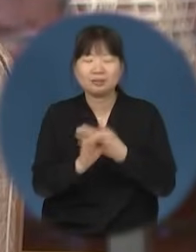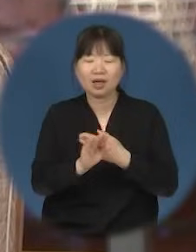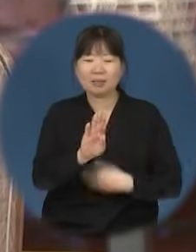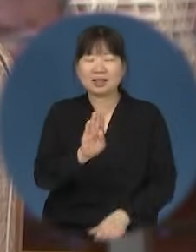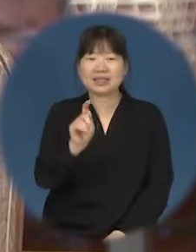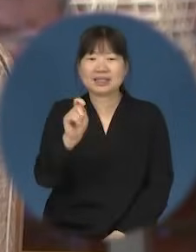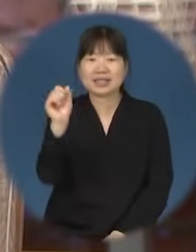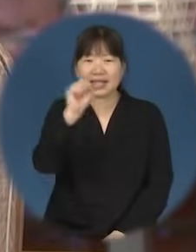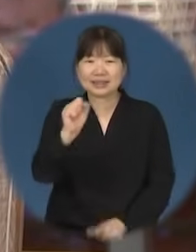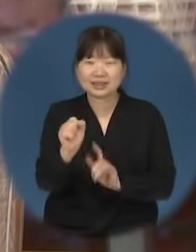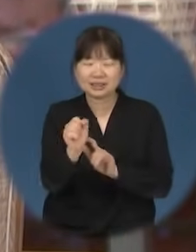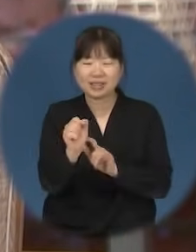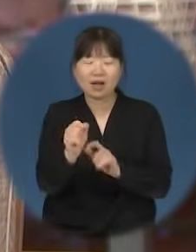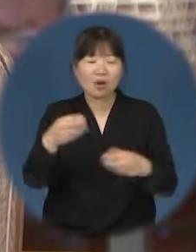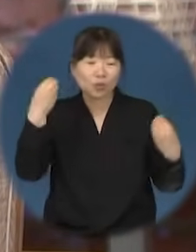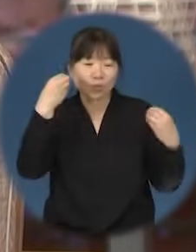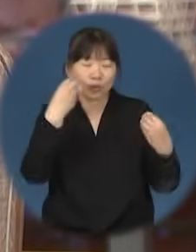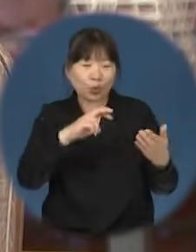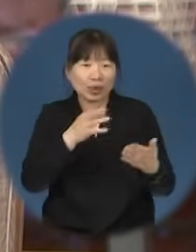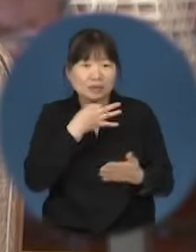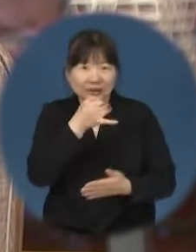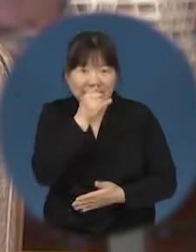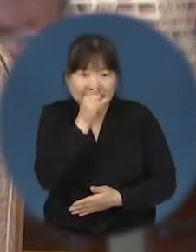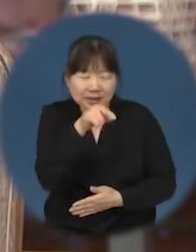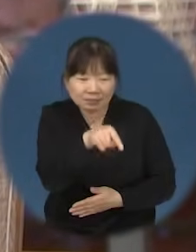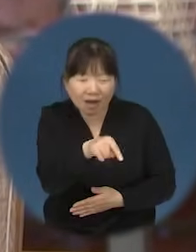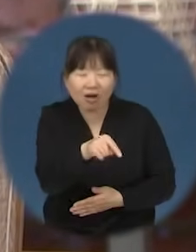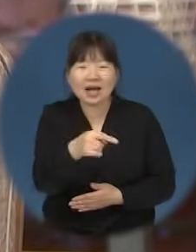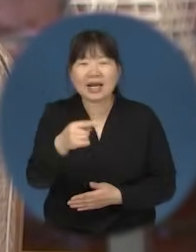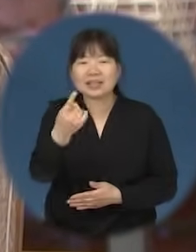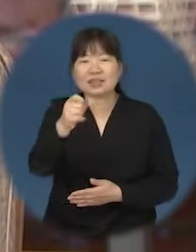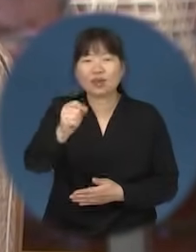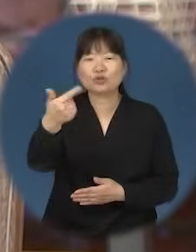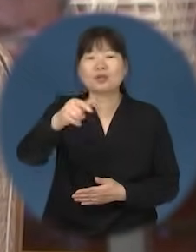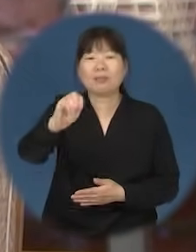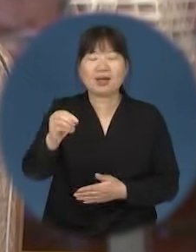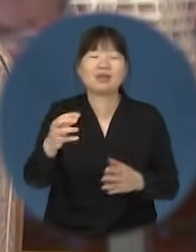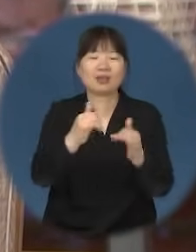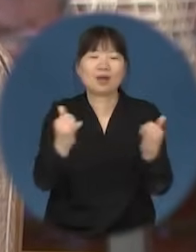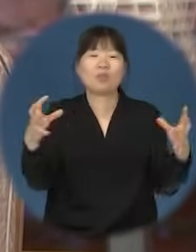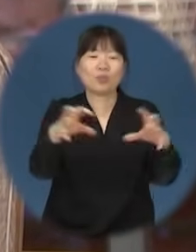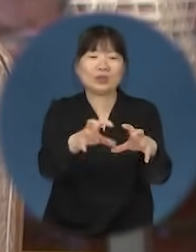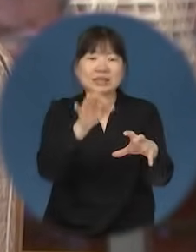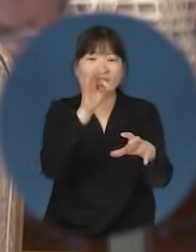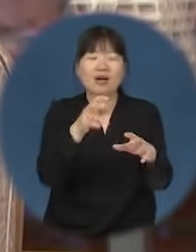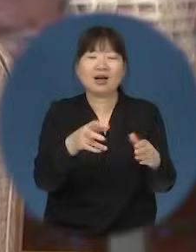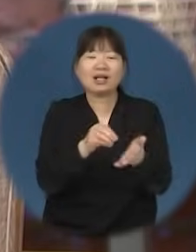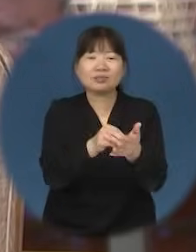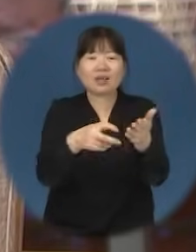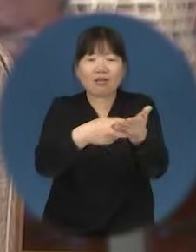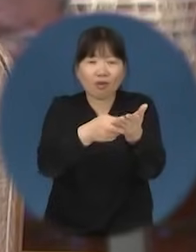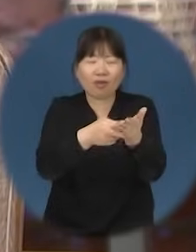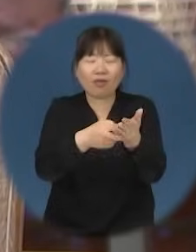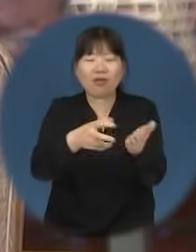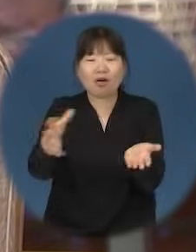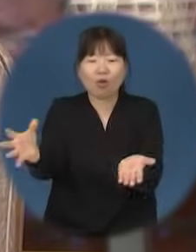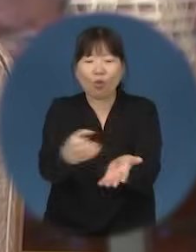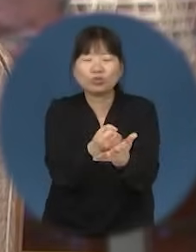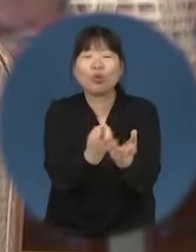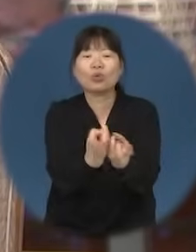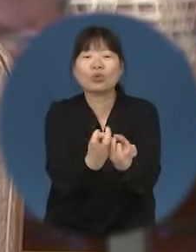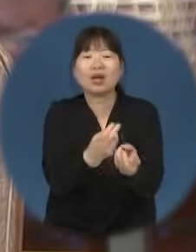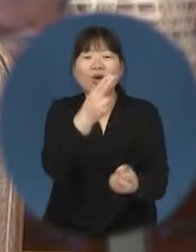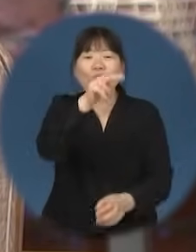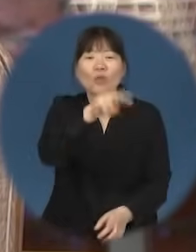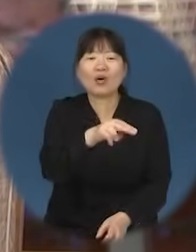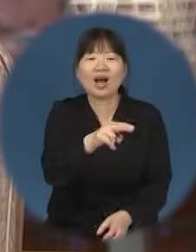했는데 1억 6천만 명이 모였으니까요. 예. 그럼 거기서 뭐 입장료 를 걷는다 그러면 뭘로 걷을 거예요? 달러로 할